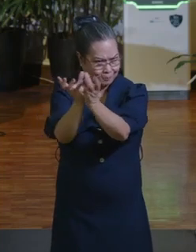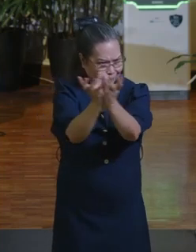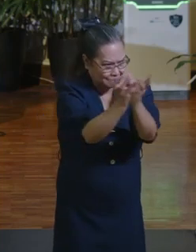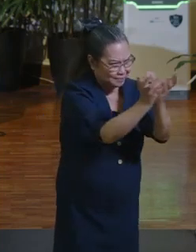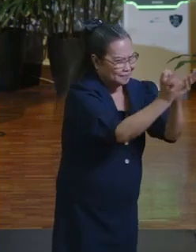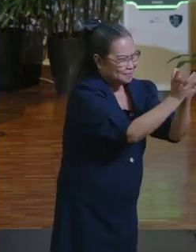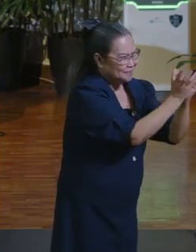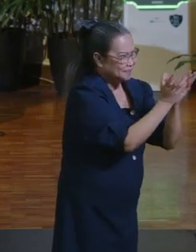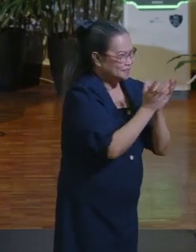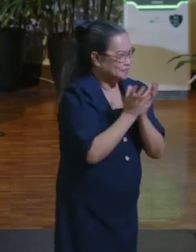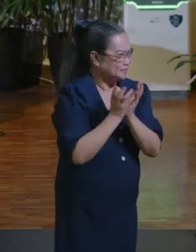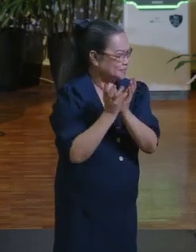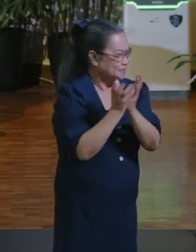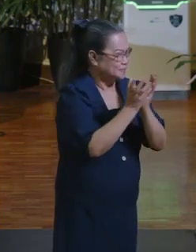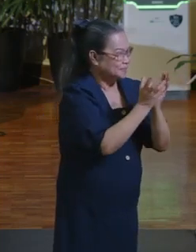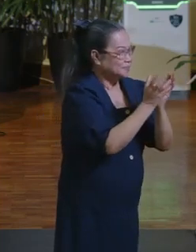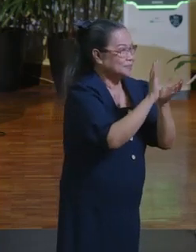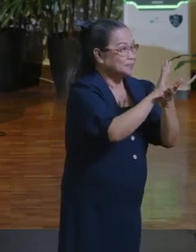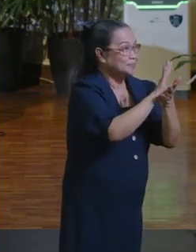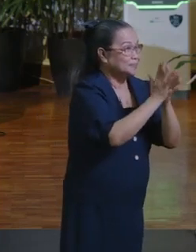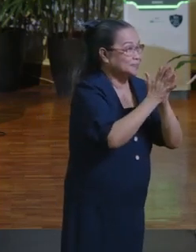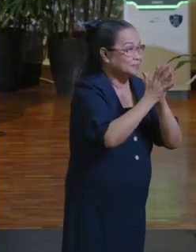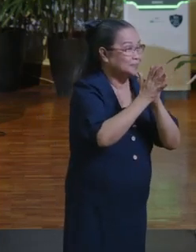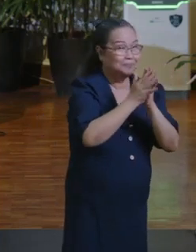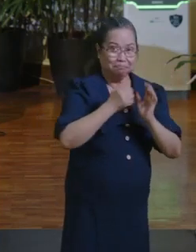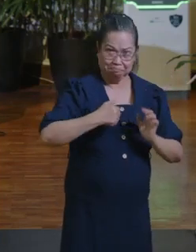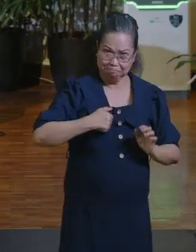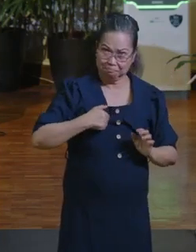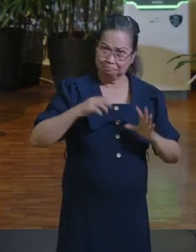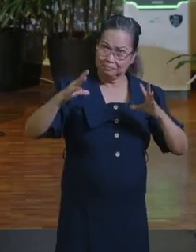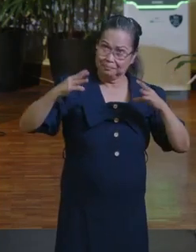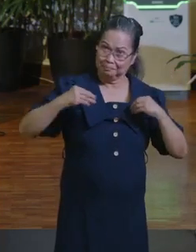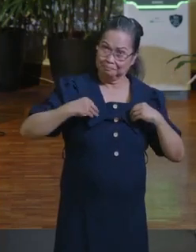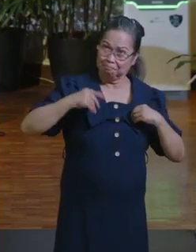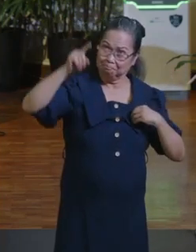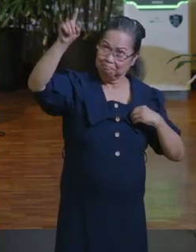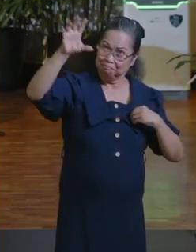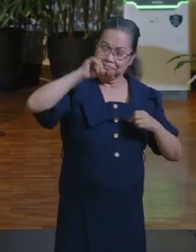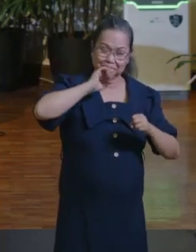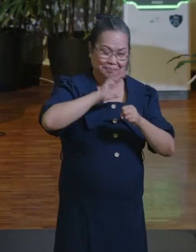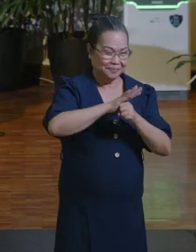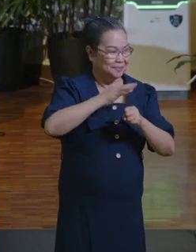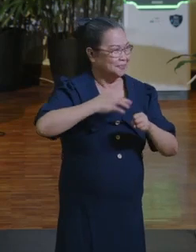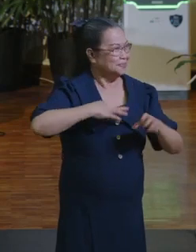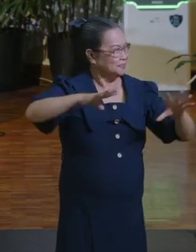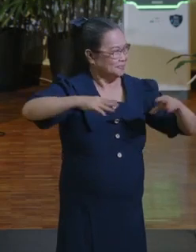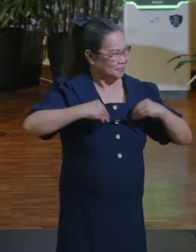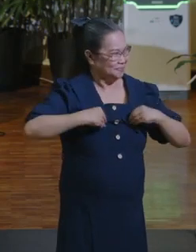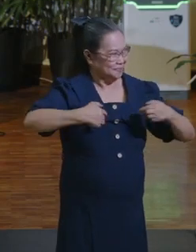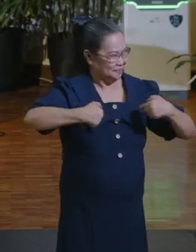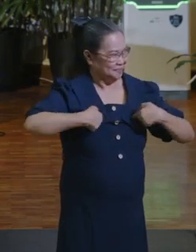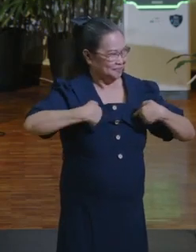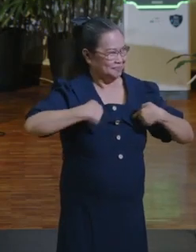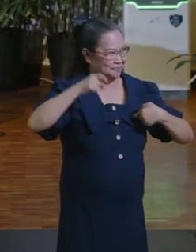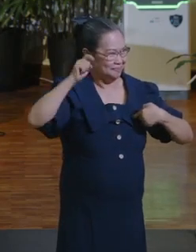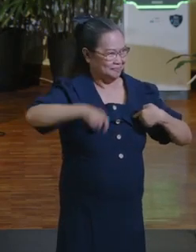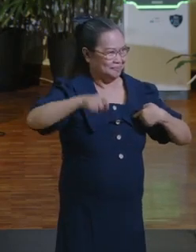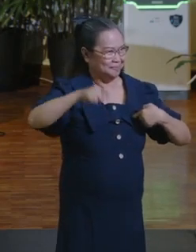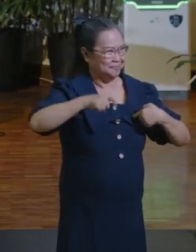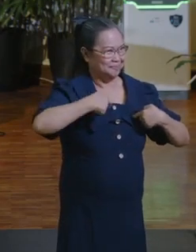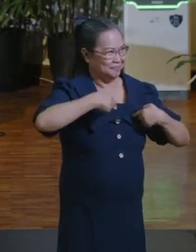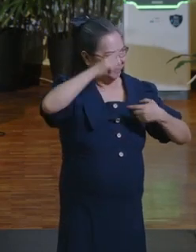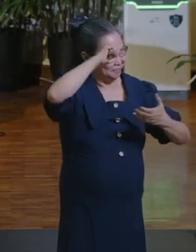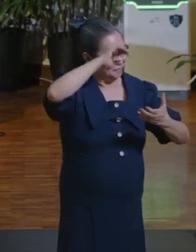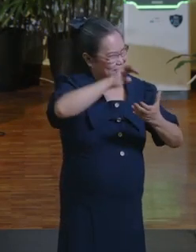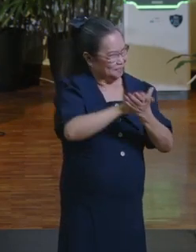believers, at pagiging heirs of the promise, tagapagmana ng pangako